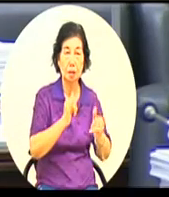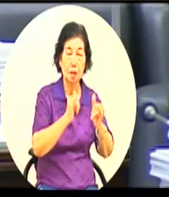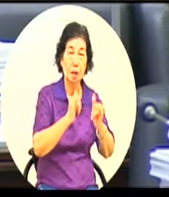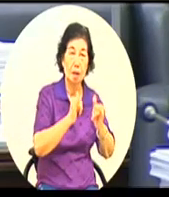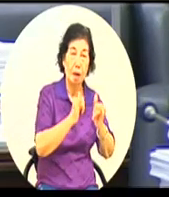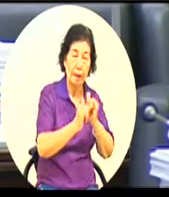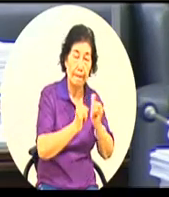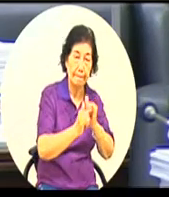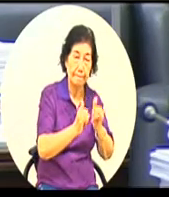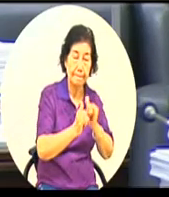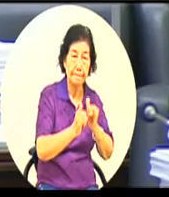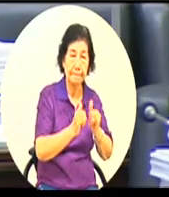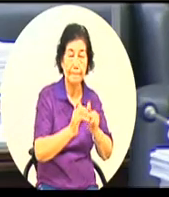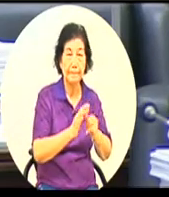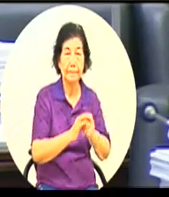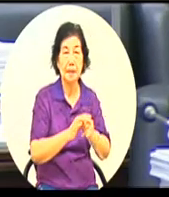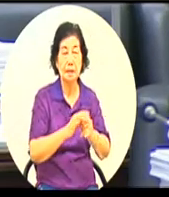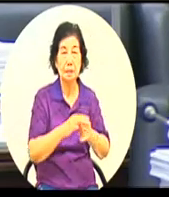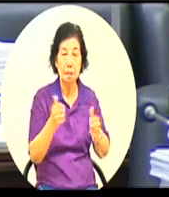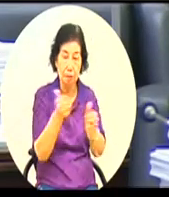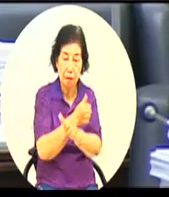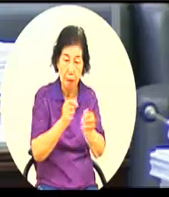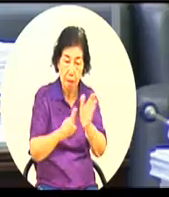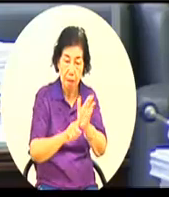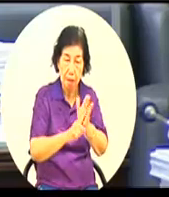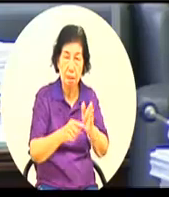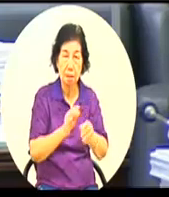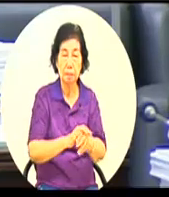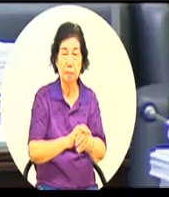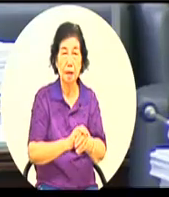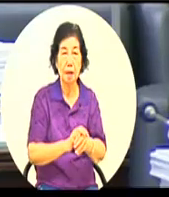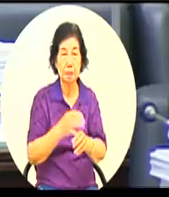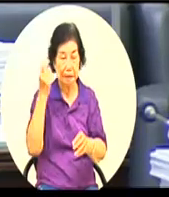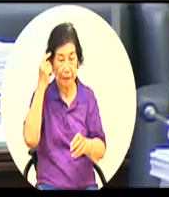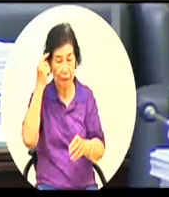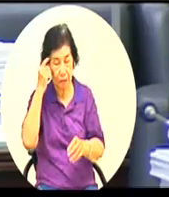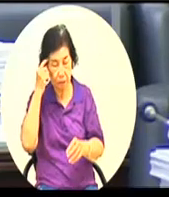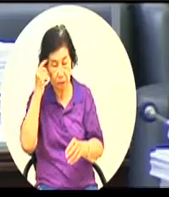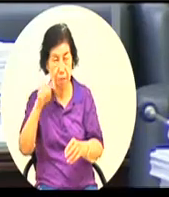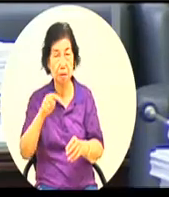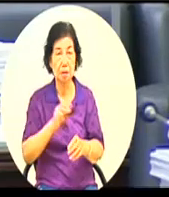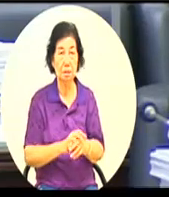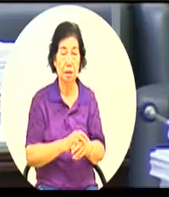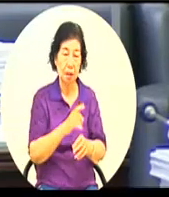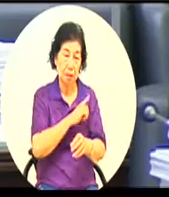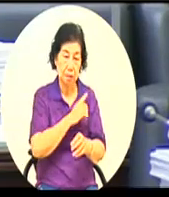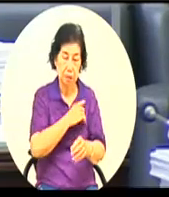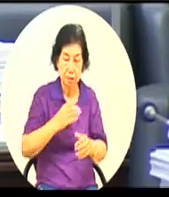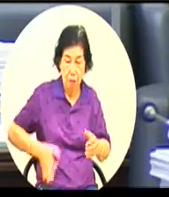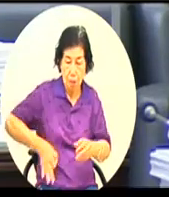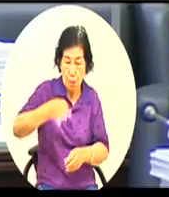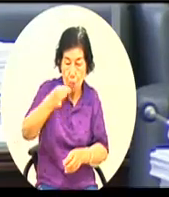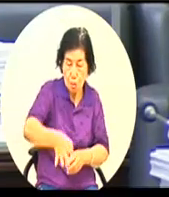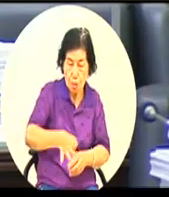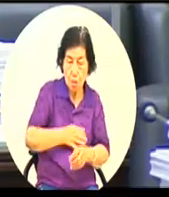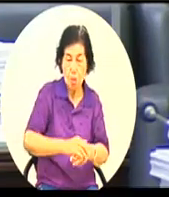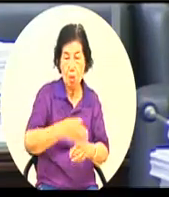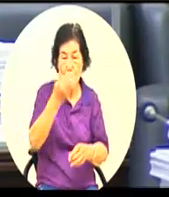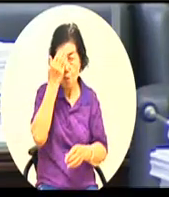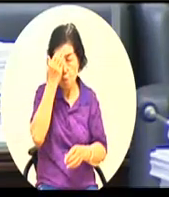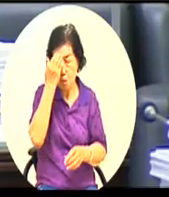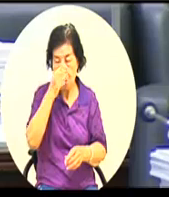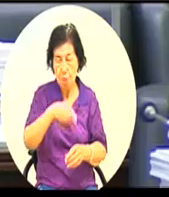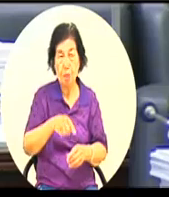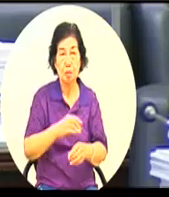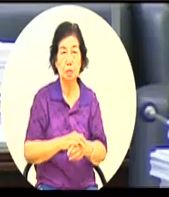若小可有意见，反而讲你这自筹款，咱这钱要一堆来，安尼你一点无啊就讲低